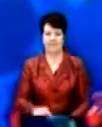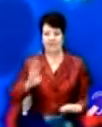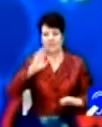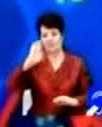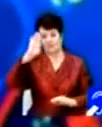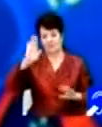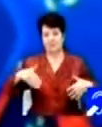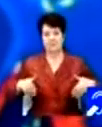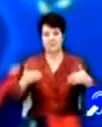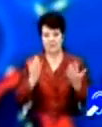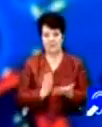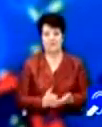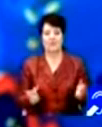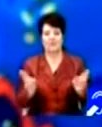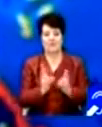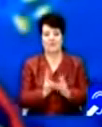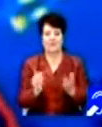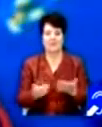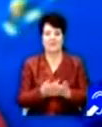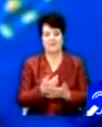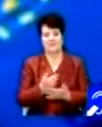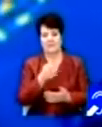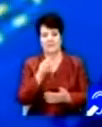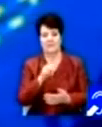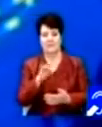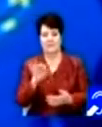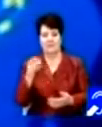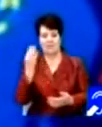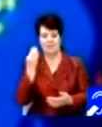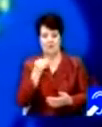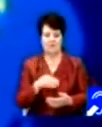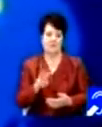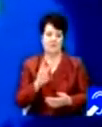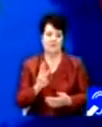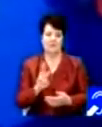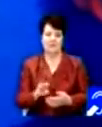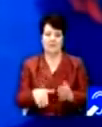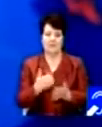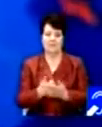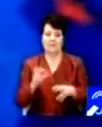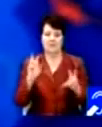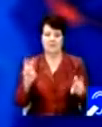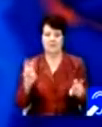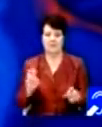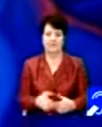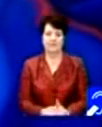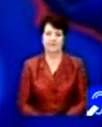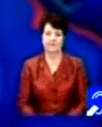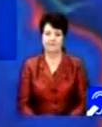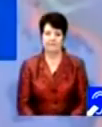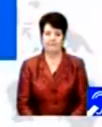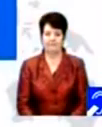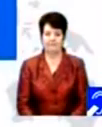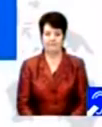Doamnelor, domnilor, bună seara și bine v-am regăsit la Telejurnal pe TVR Moldova și TVR3. Iată principalele titluri ale ediției.